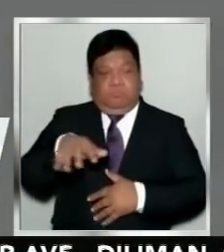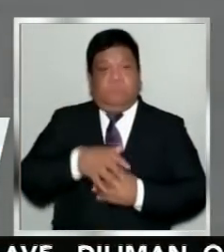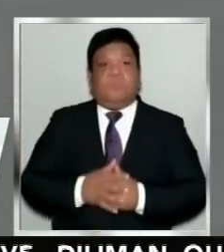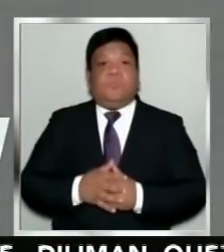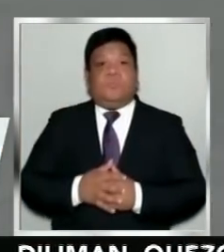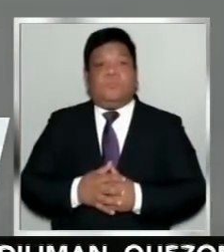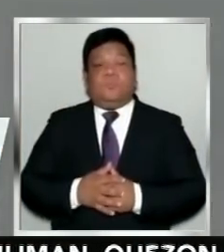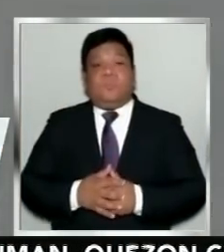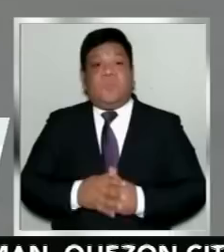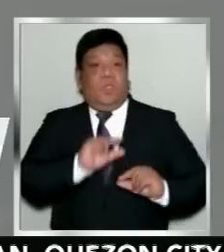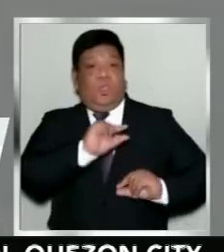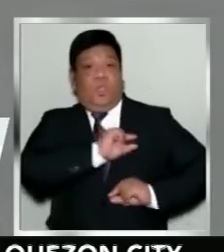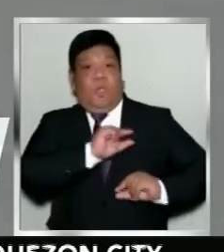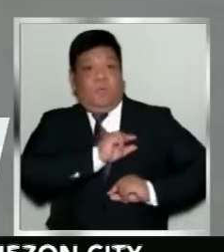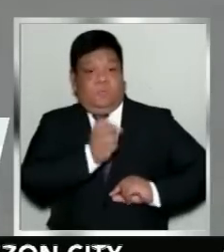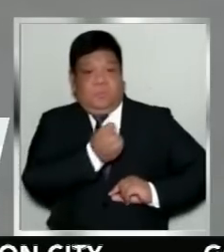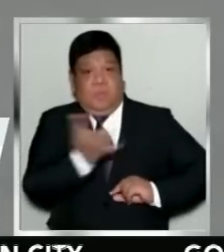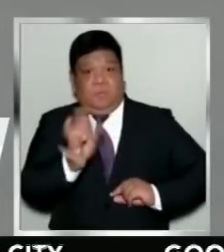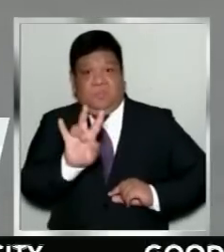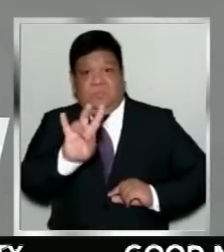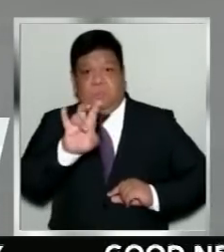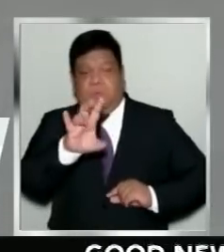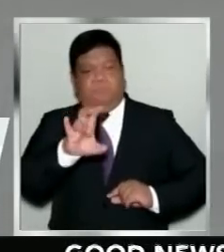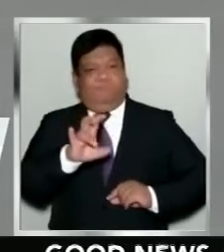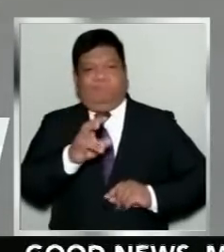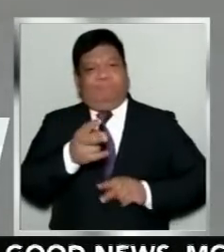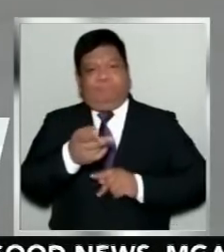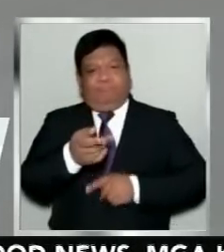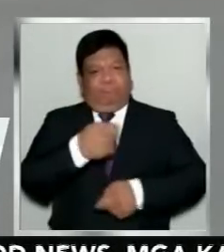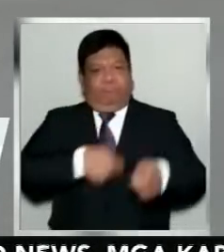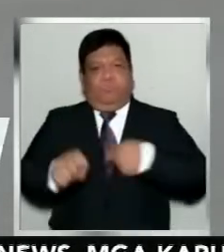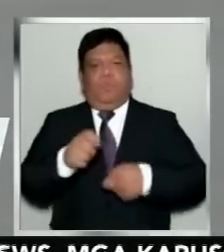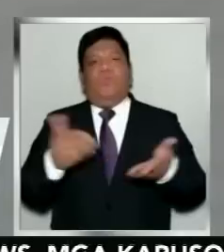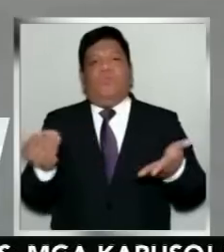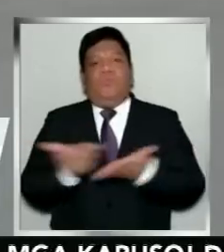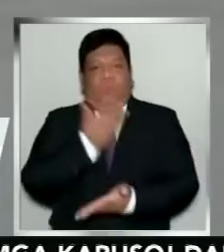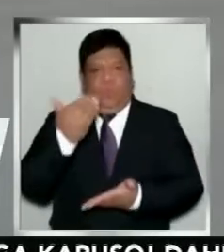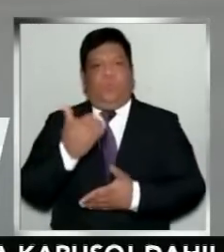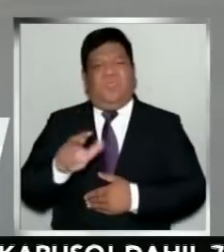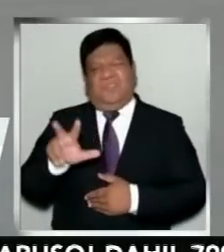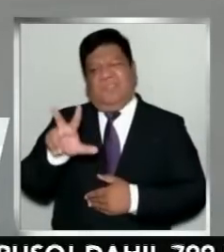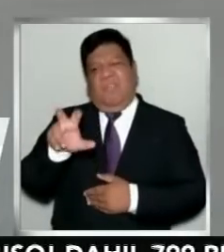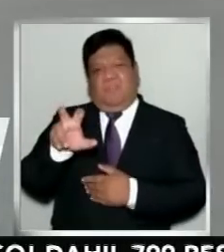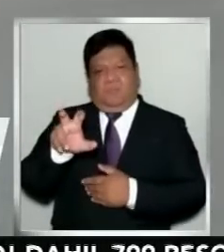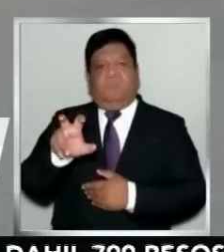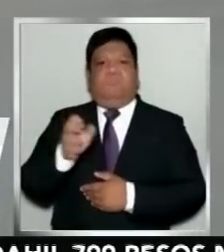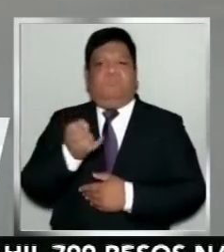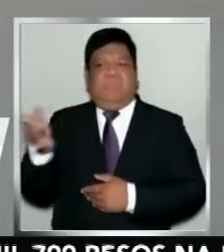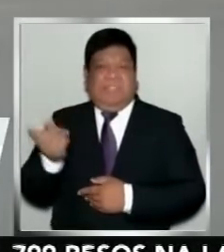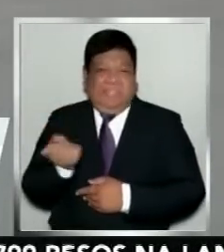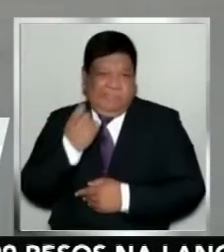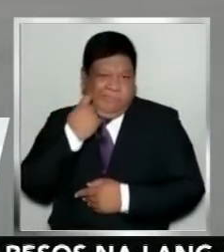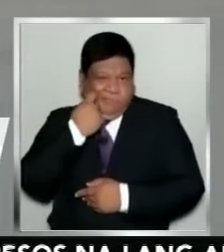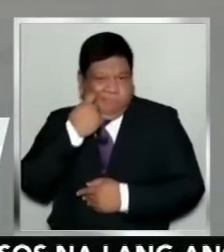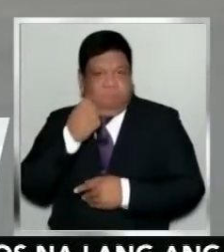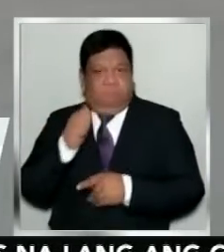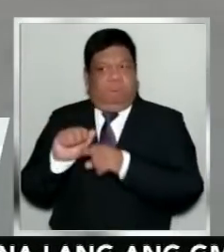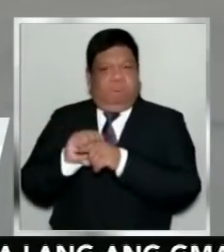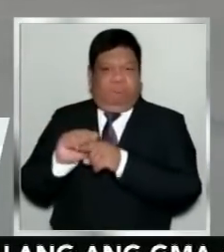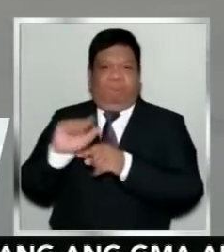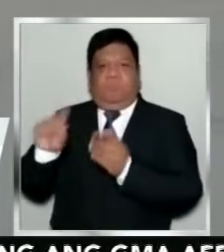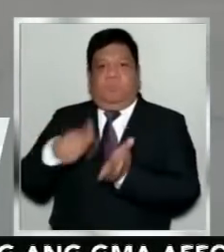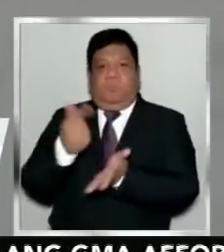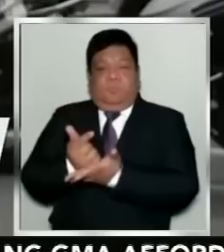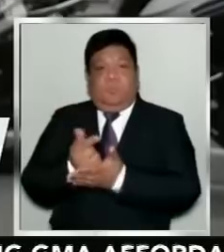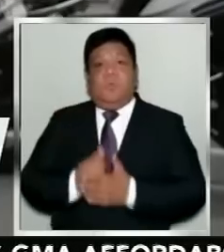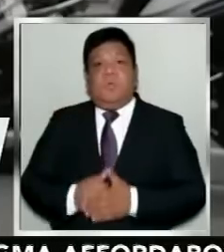naman, papalitan ng 300 bagong prison guard na karamihay kakagraduate lang sa training program ng Bucor. 15% sa kanila ay